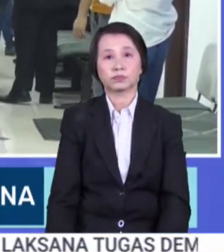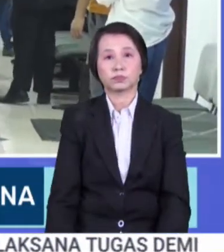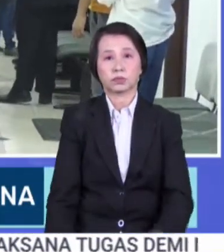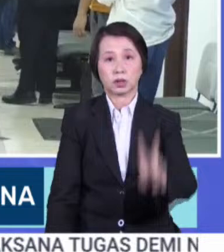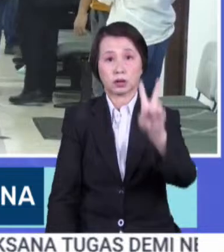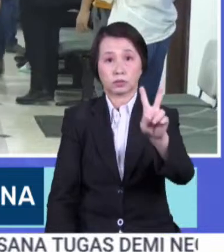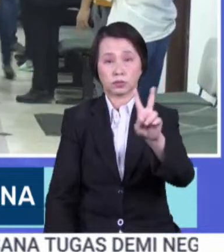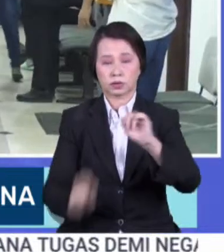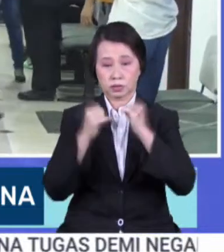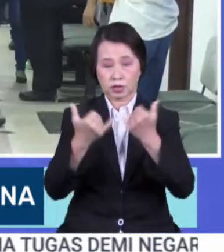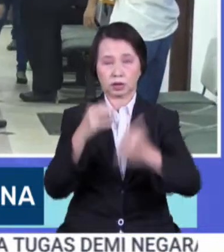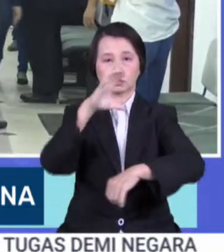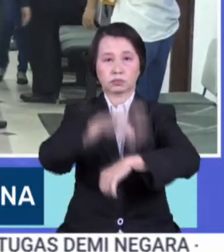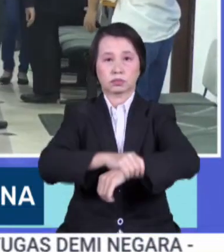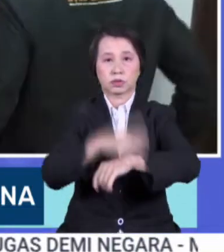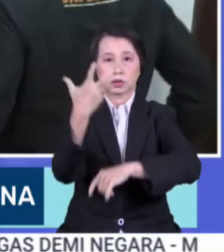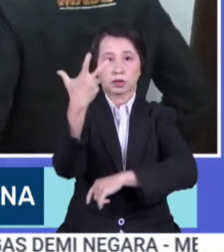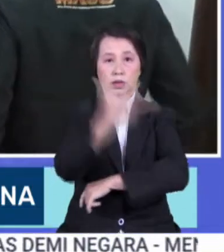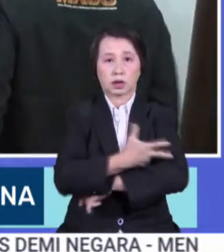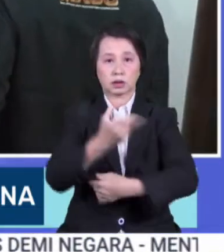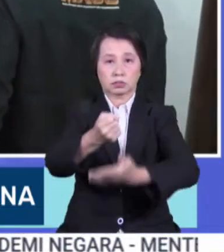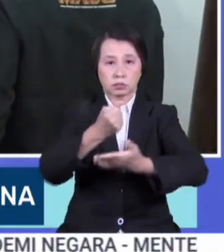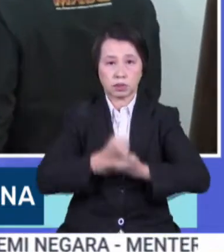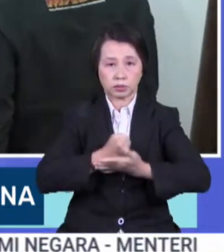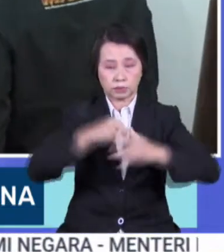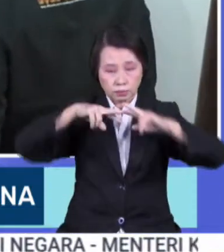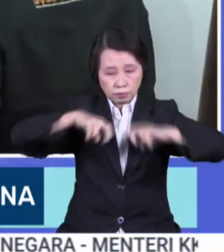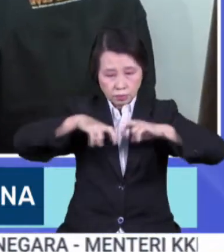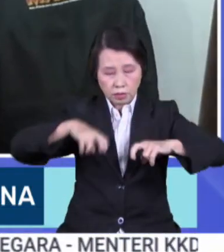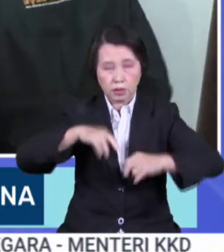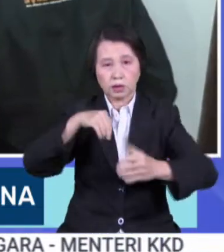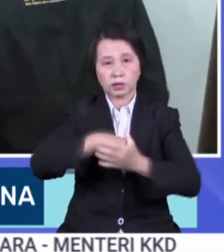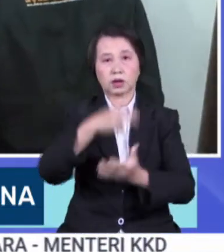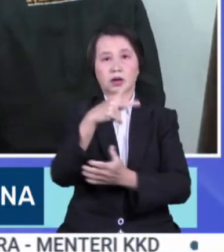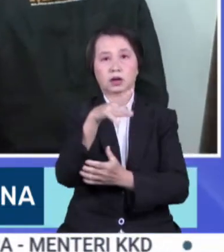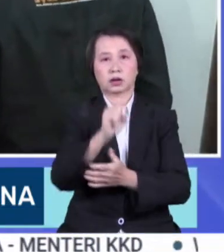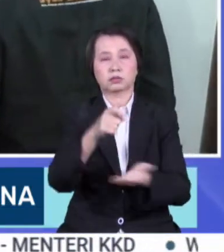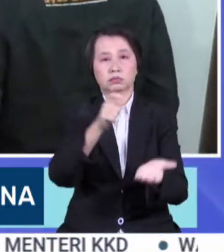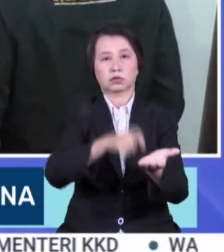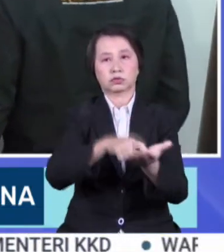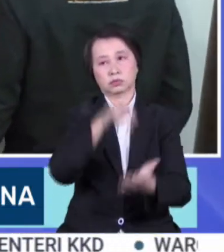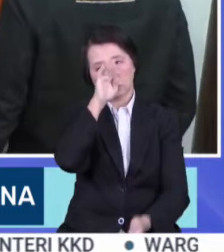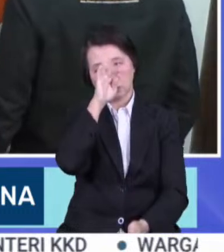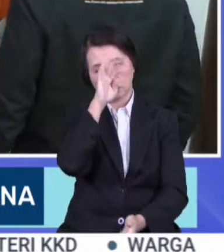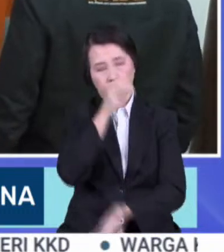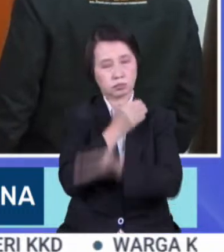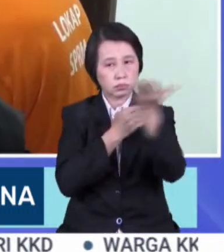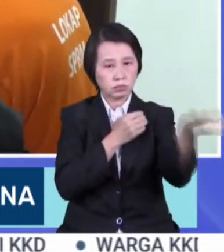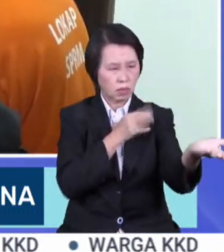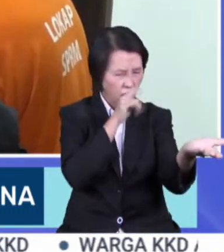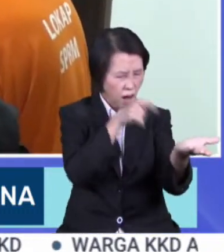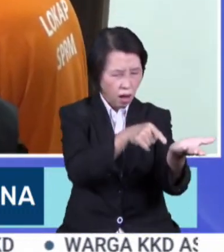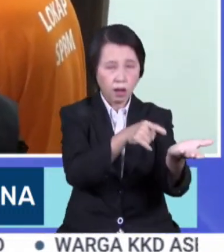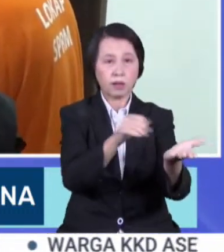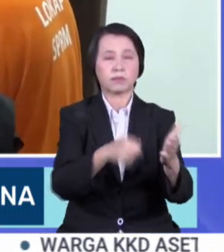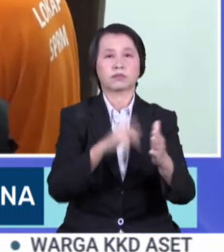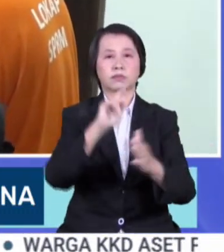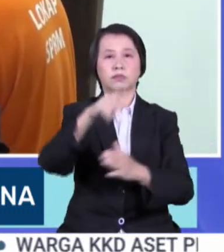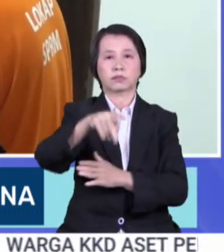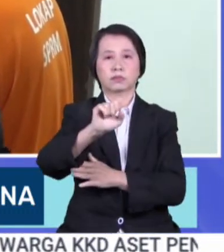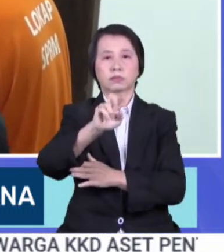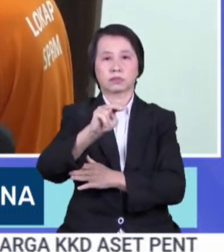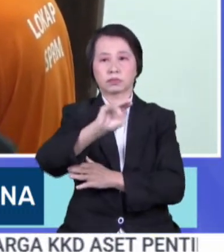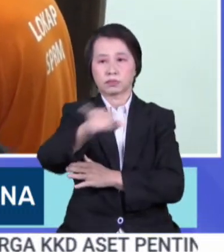Dua pemilik syarikat direman 3 hari bagi membantu siasatan dalam kes tuntutan palsu berkaitan program penjana